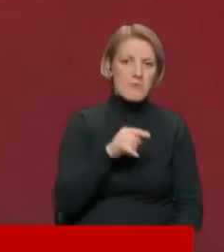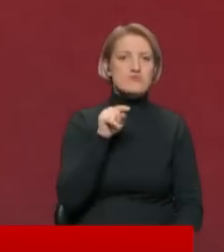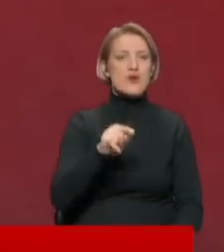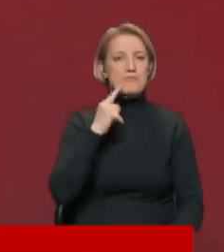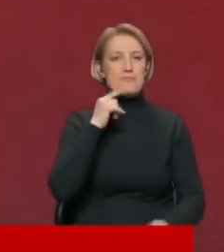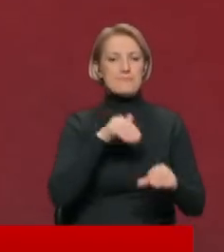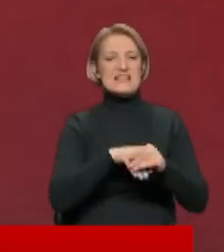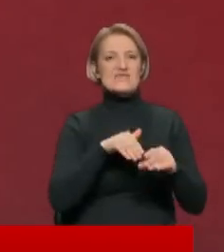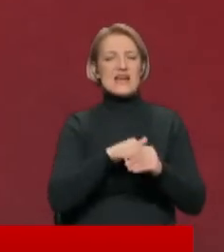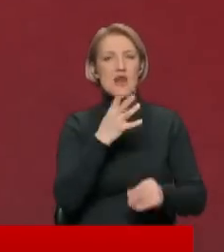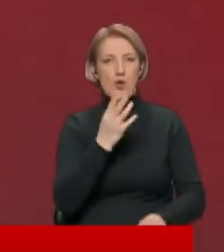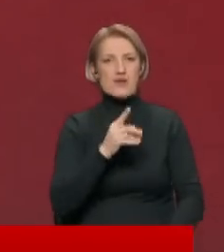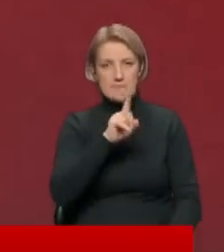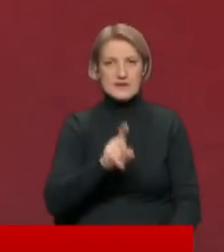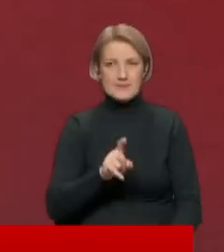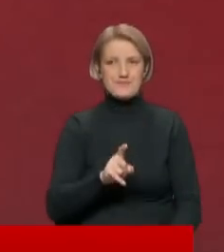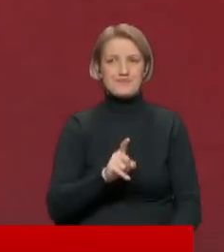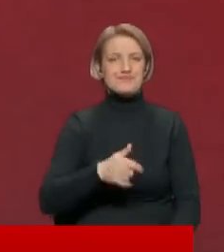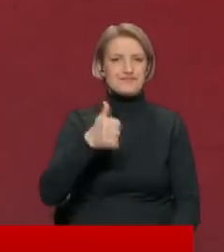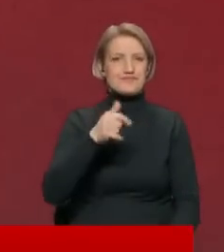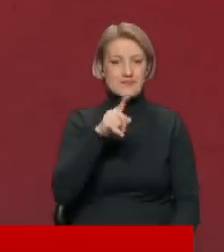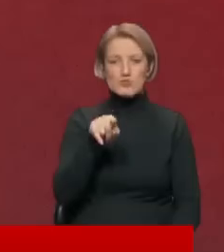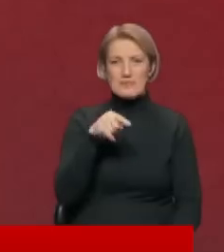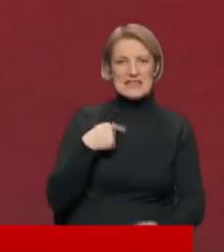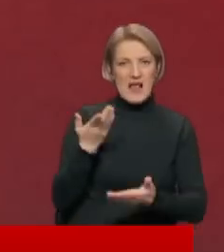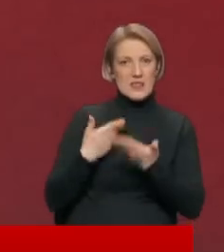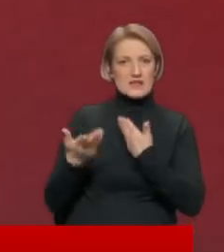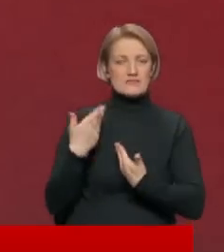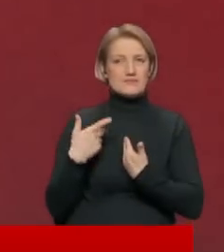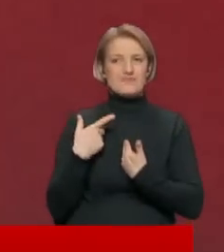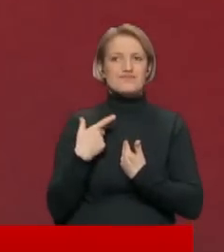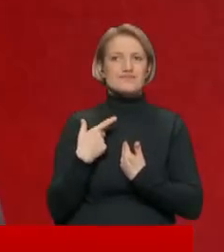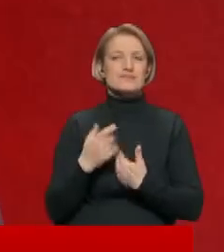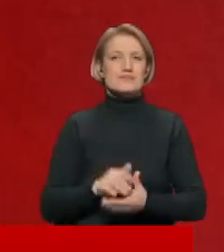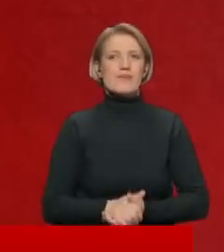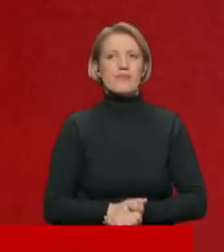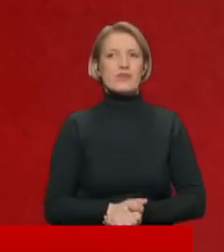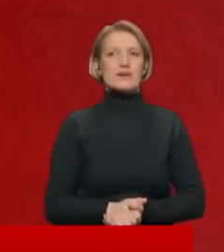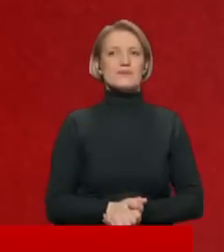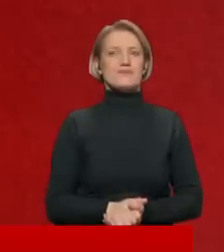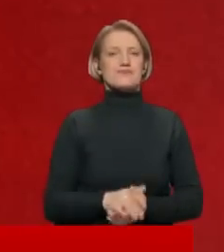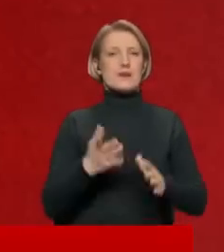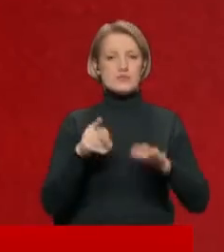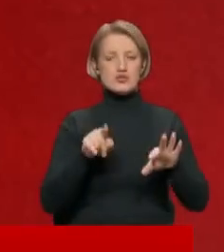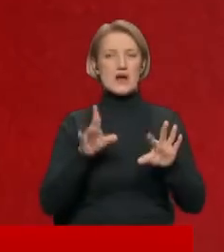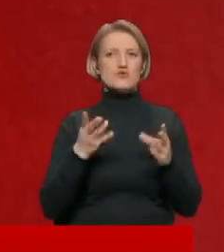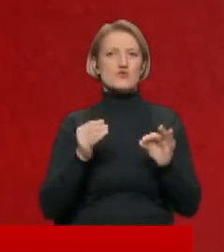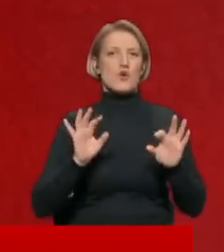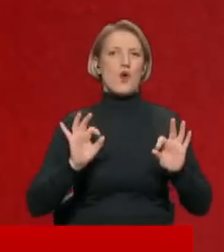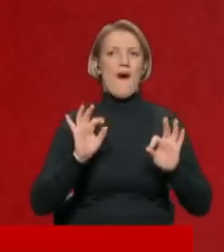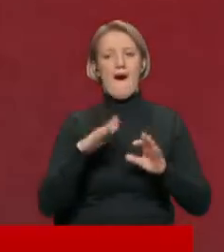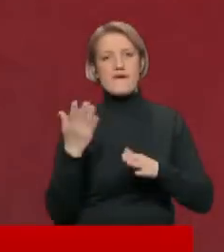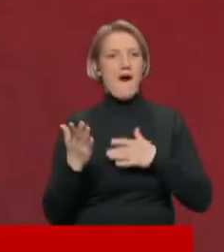milletvekili olacak mı mesela liderler buraya Bizi bir anlatır mısınız önemli Bunlar hem önemli hem çok da önemli